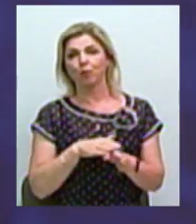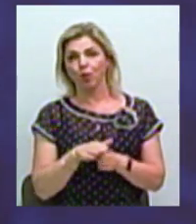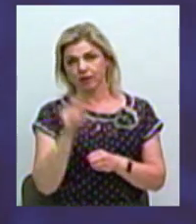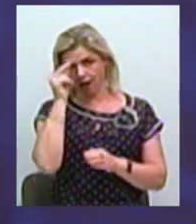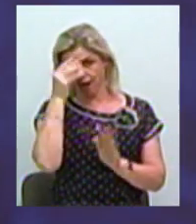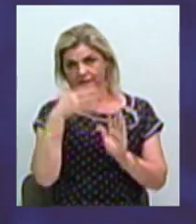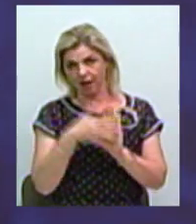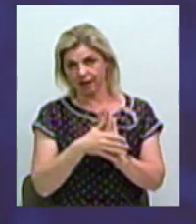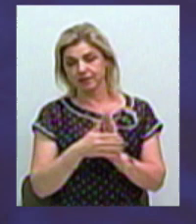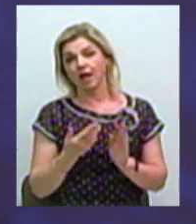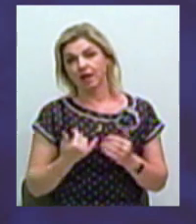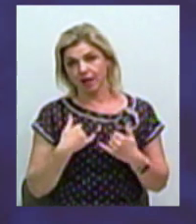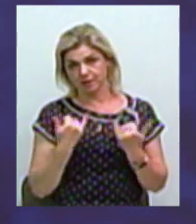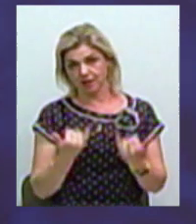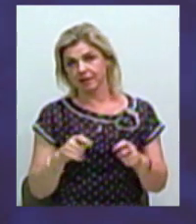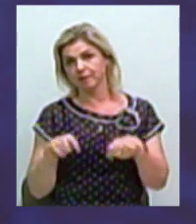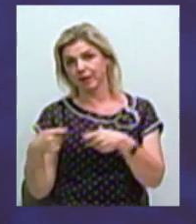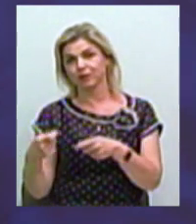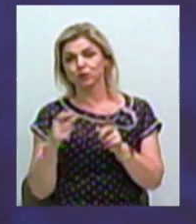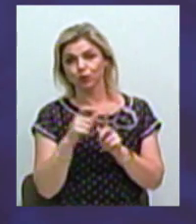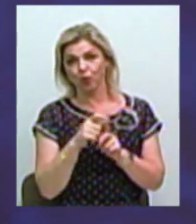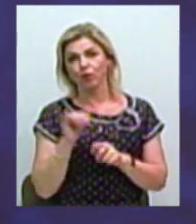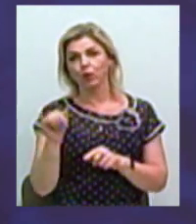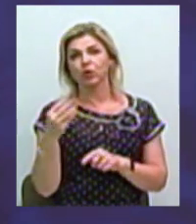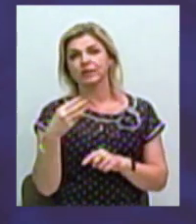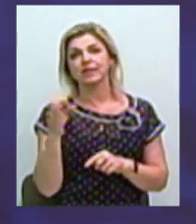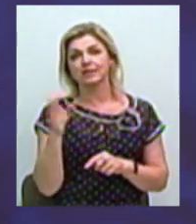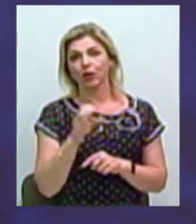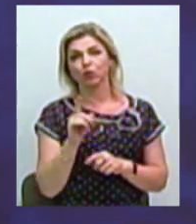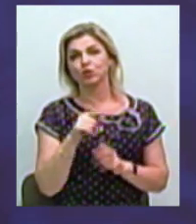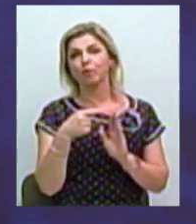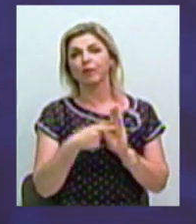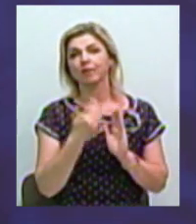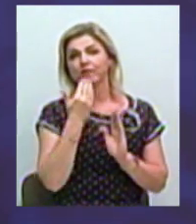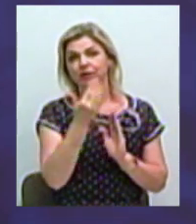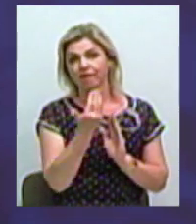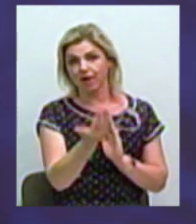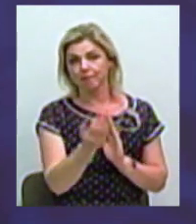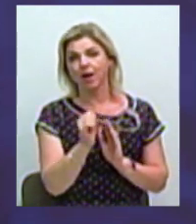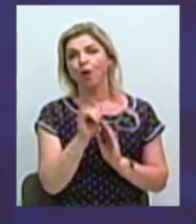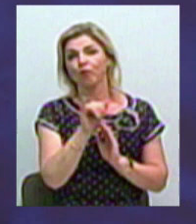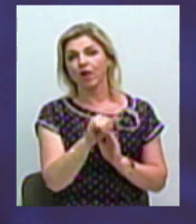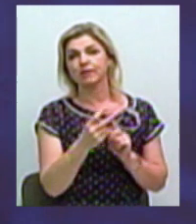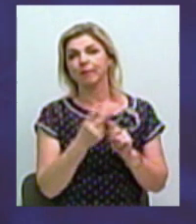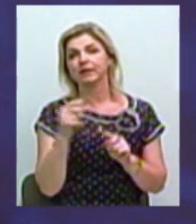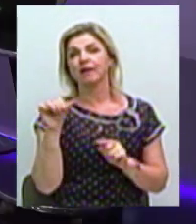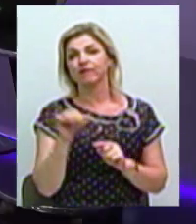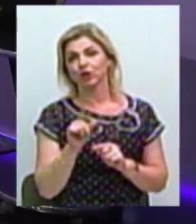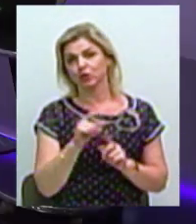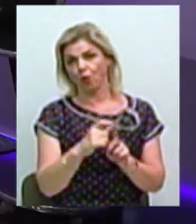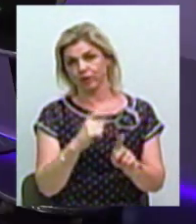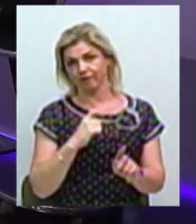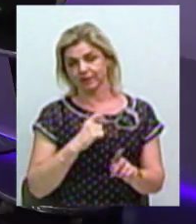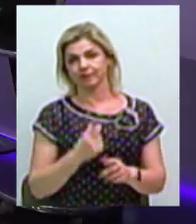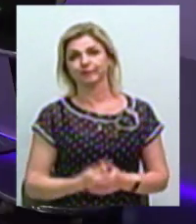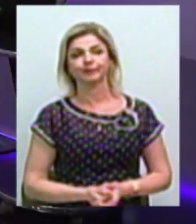аналіз. Тож, я зараз їй передаю слово, в неї є 30 секунд, аби поставити вам запитання, а у вас є півтори хвилини, аби відповісти на нього.